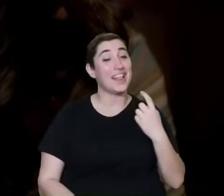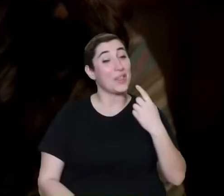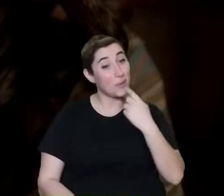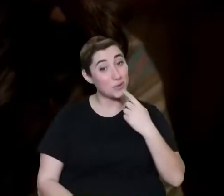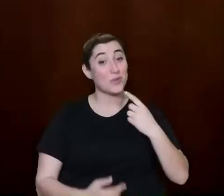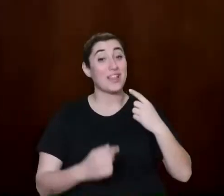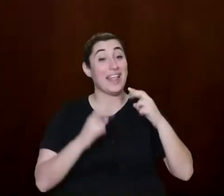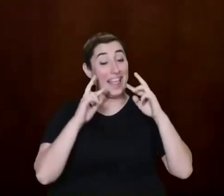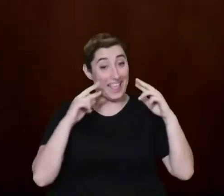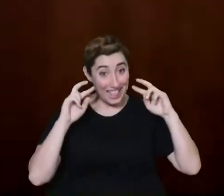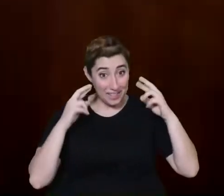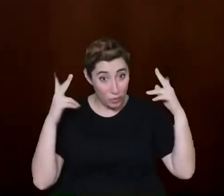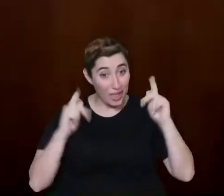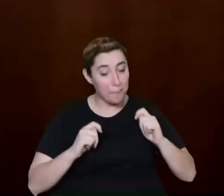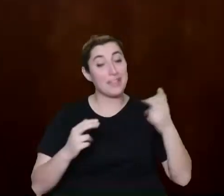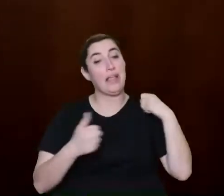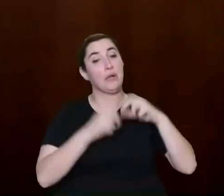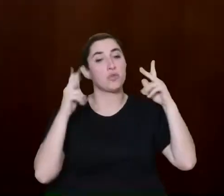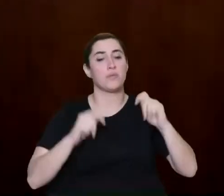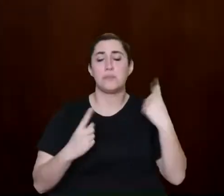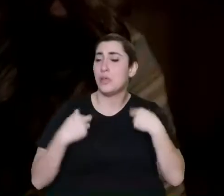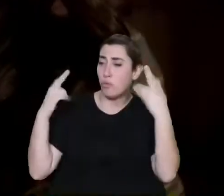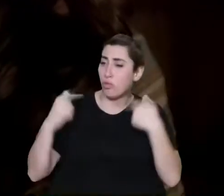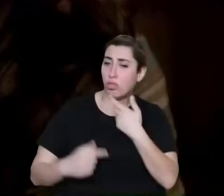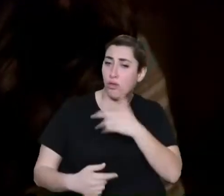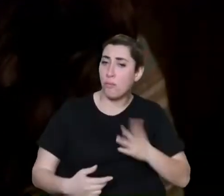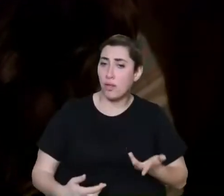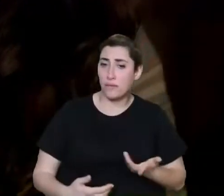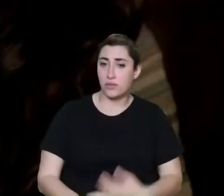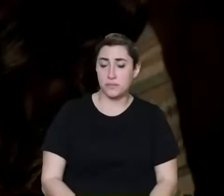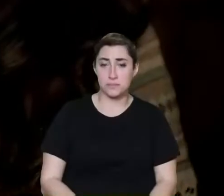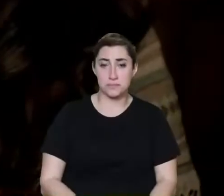inkarını inkar eder. Bir şey inkar ettim yoktur Kira.